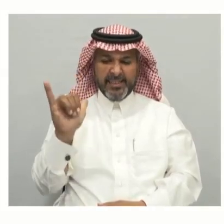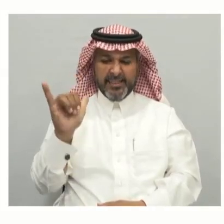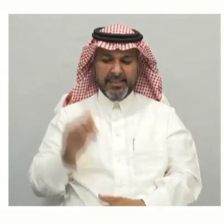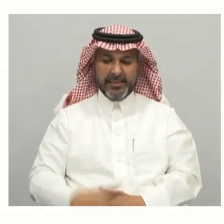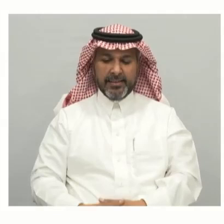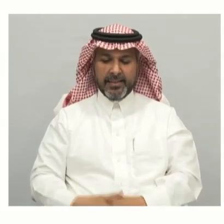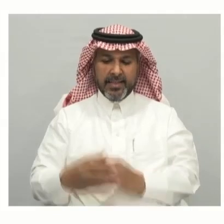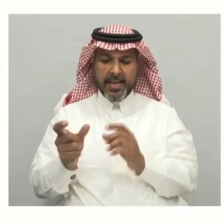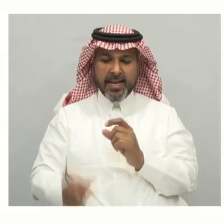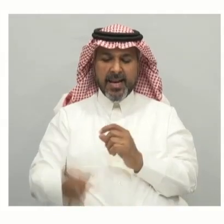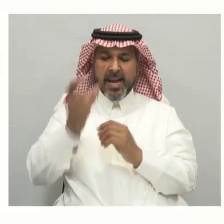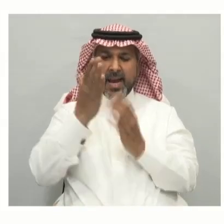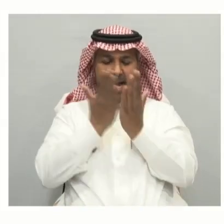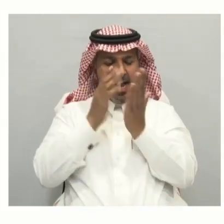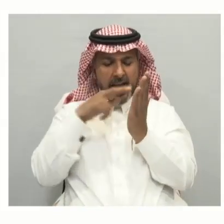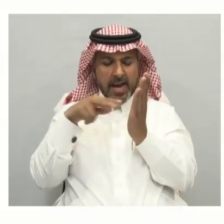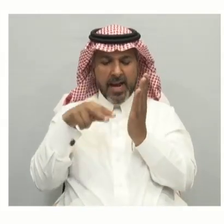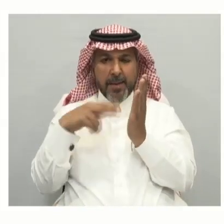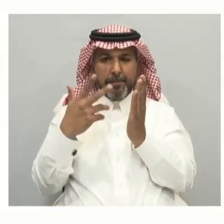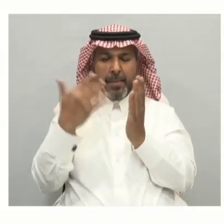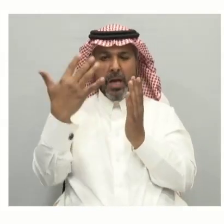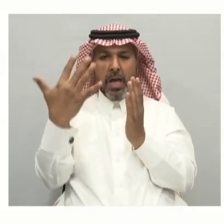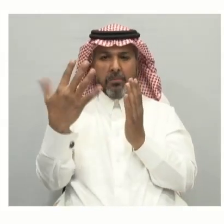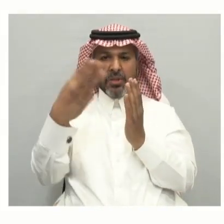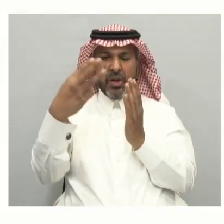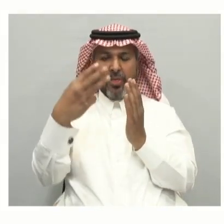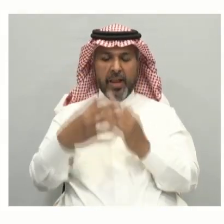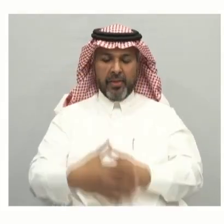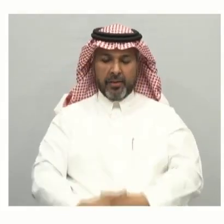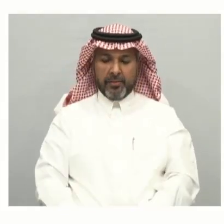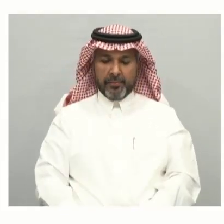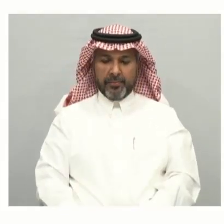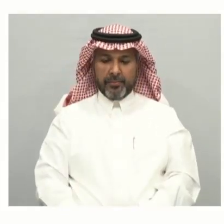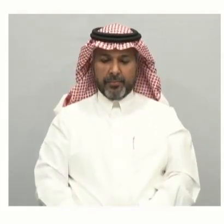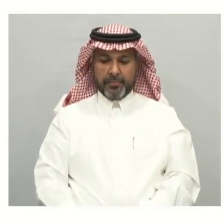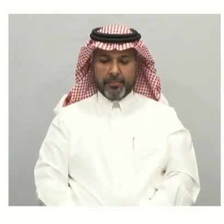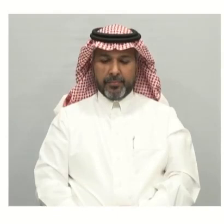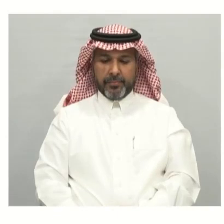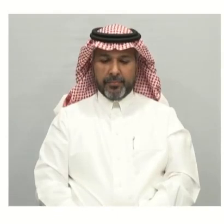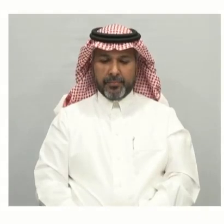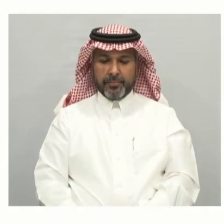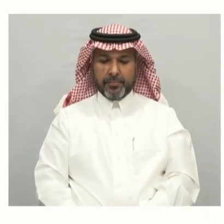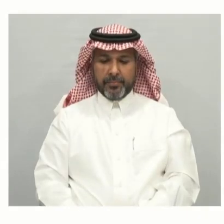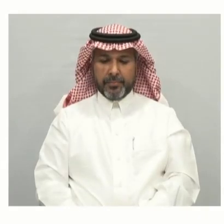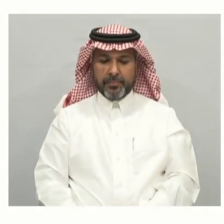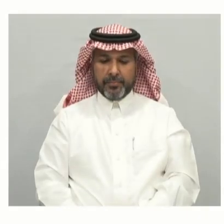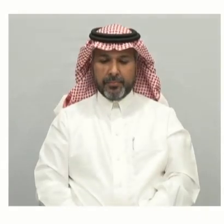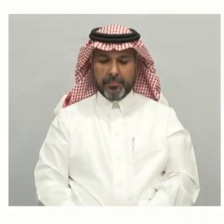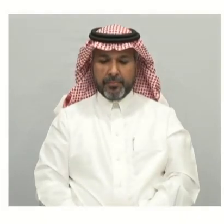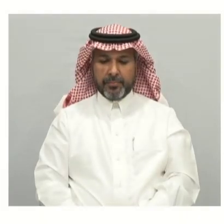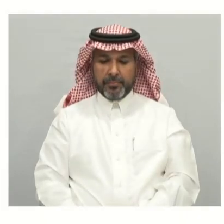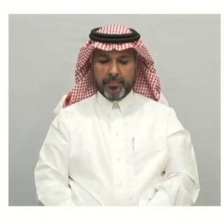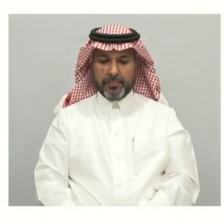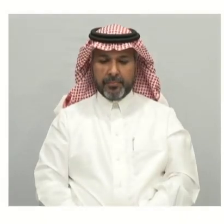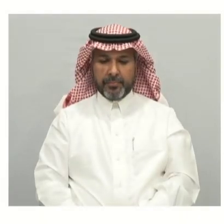35 صفحه اذا عند الطالب فادي نرسم عمود الى ان يصل الى خمسه